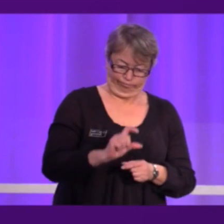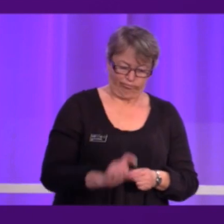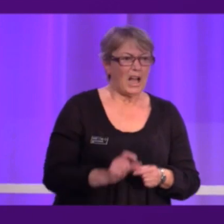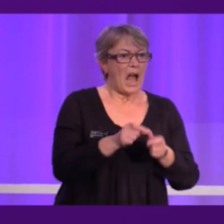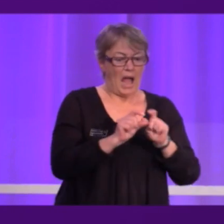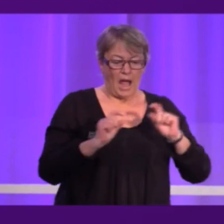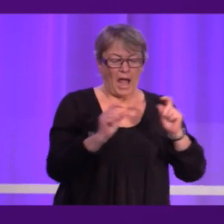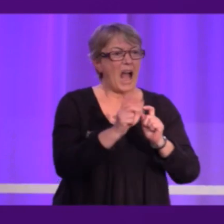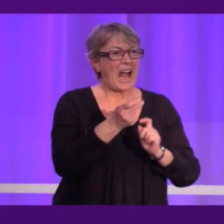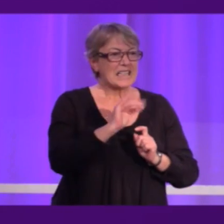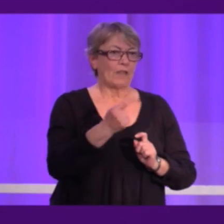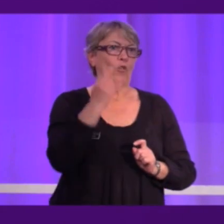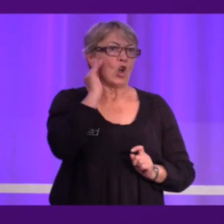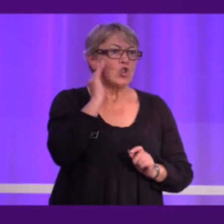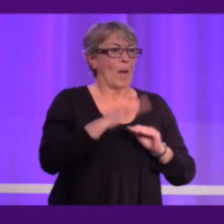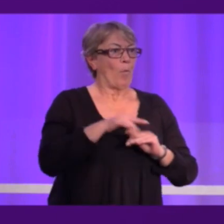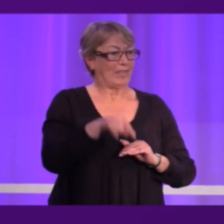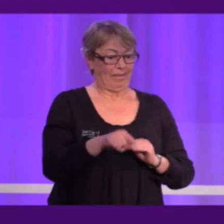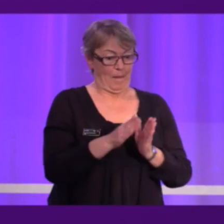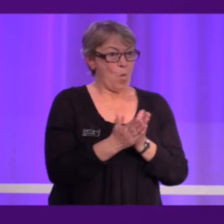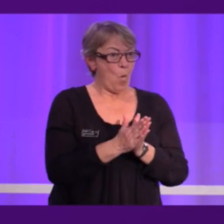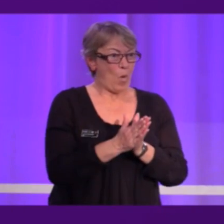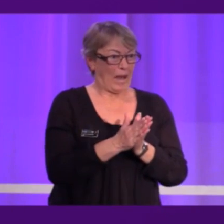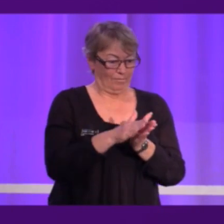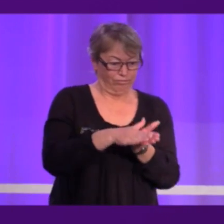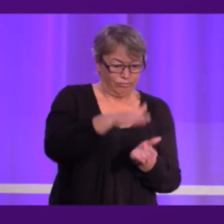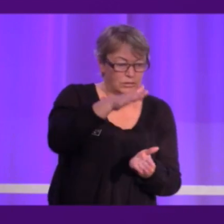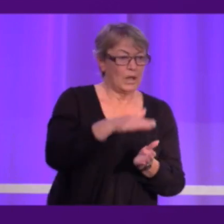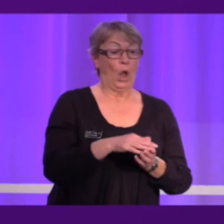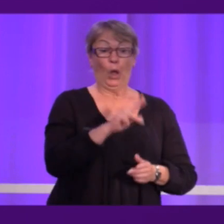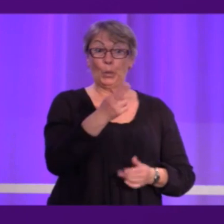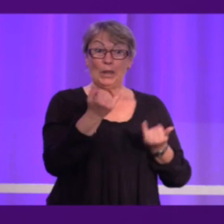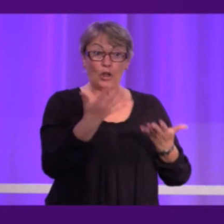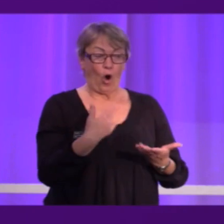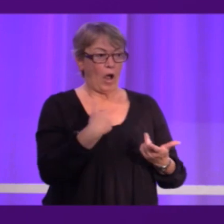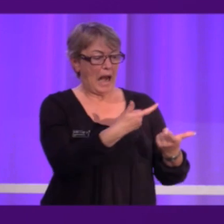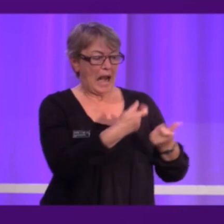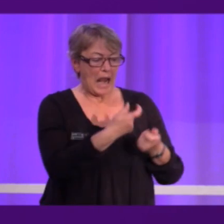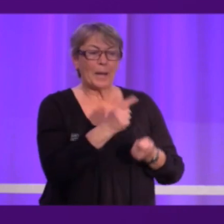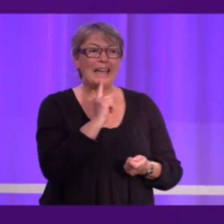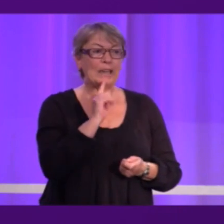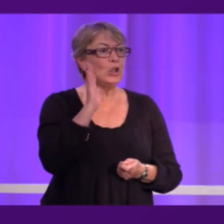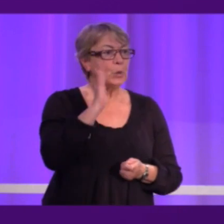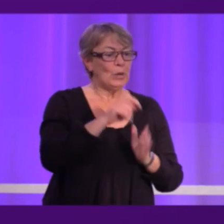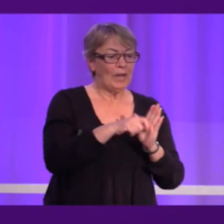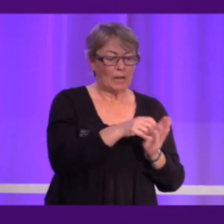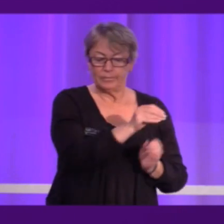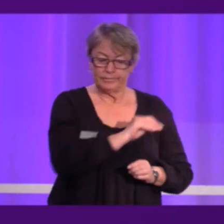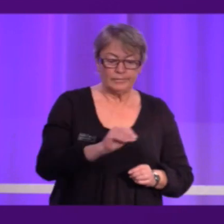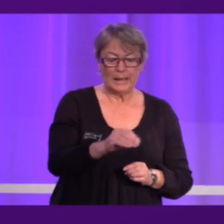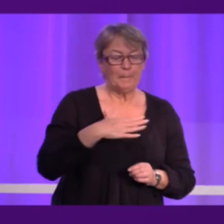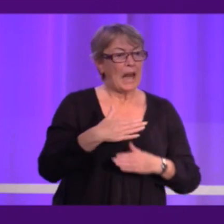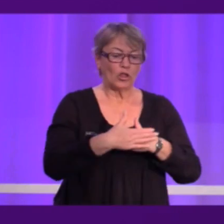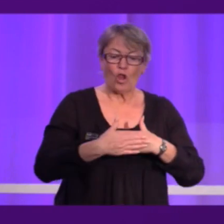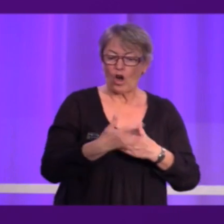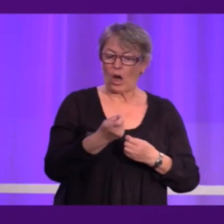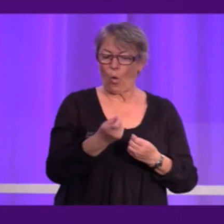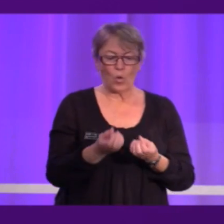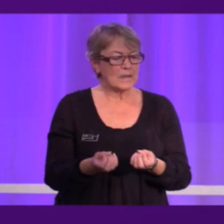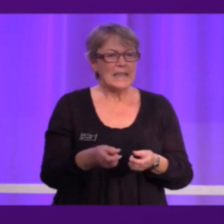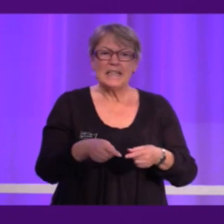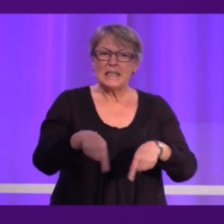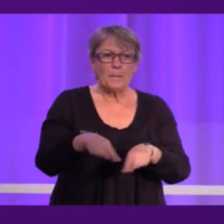för att kunna lyssna på den där boken. Idag så laddar jag enkelt ner en liten ljudfil som jag stoppar in i min dator eller i någon